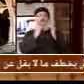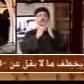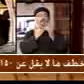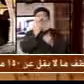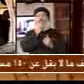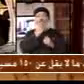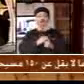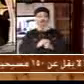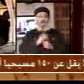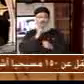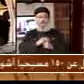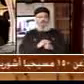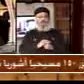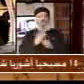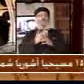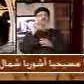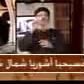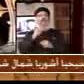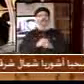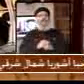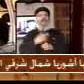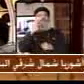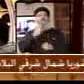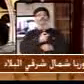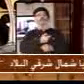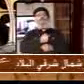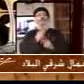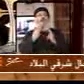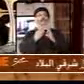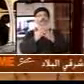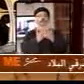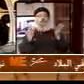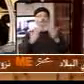ولكن هنا نقف عند كلمة أشفق على الجمع.